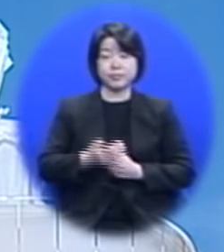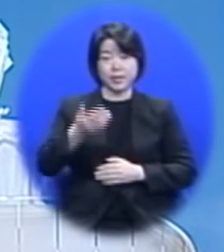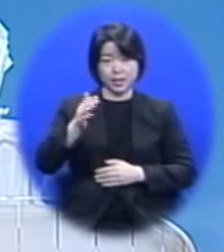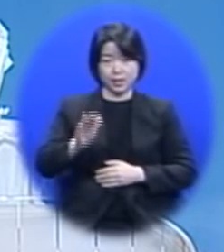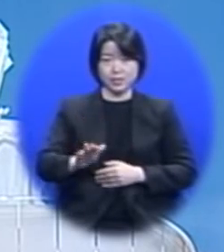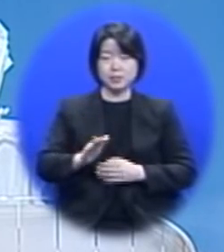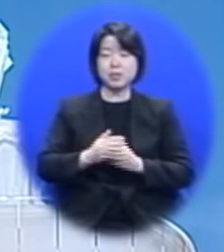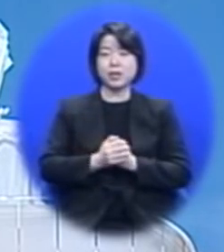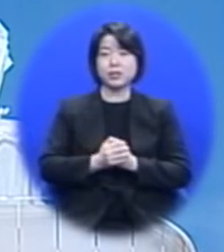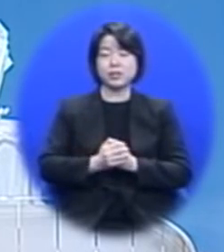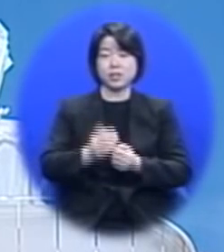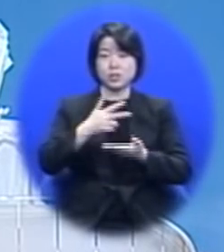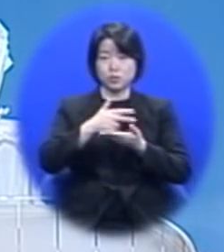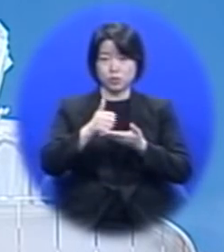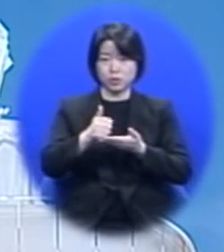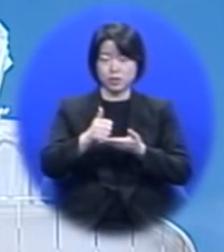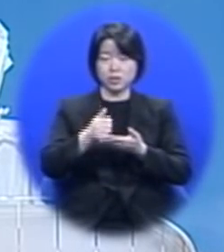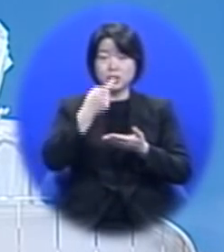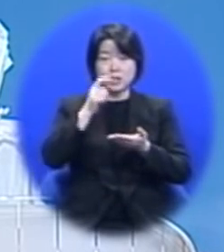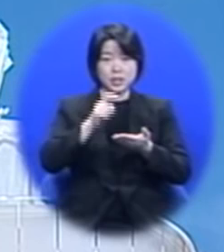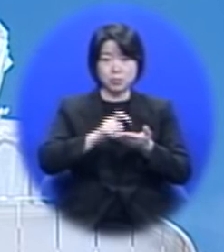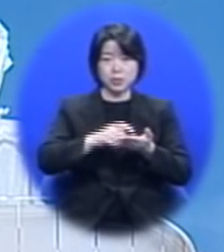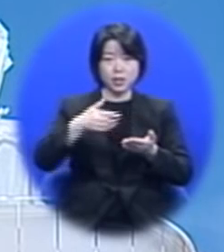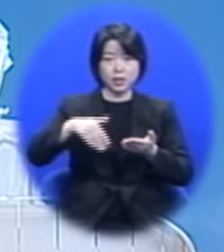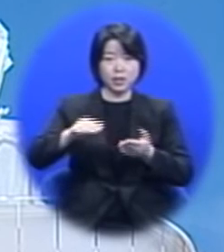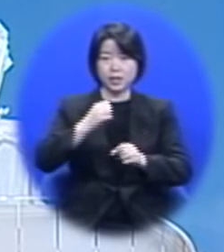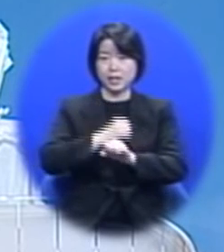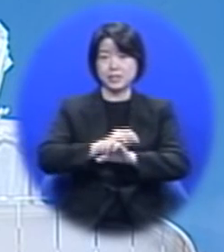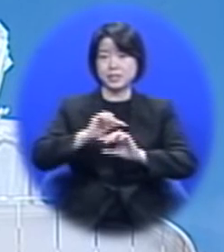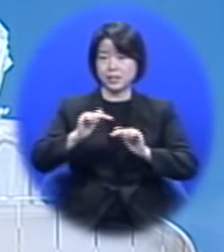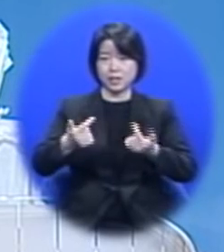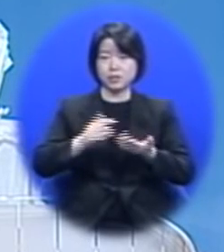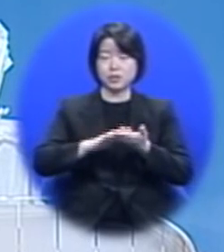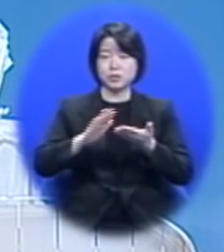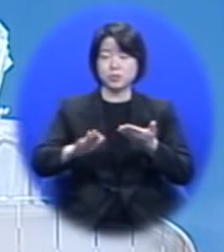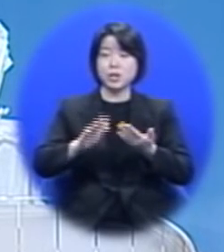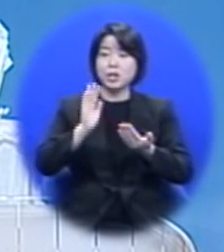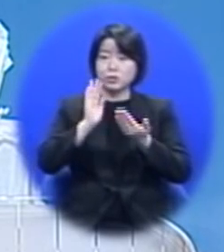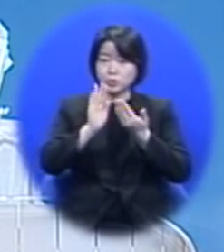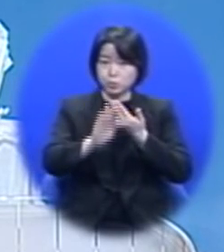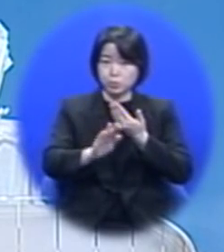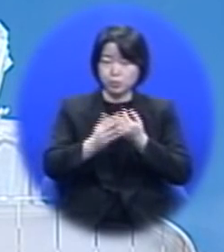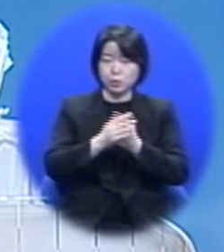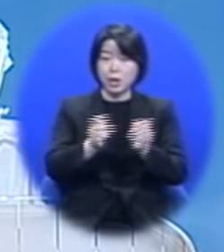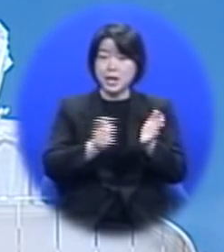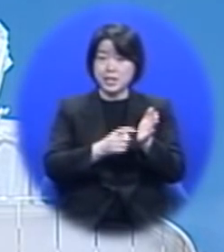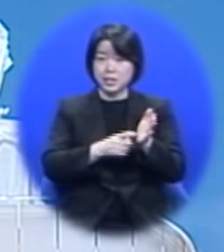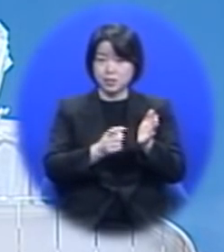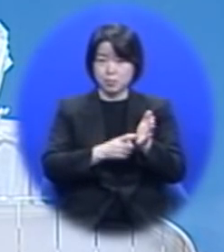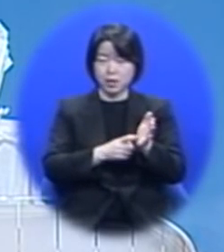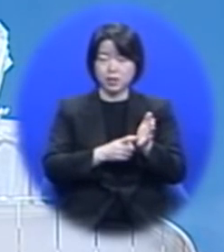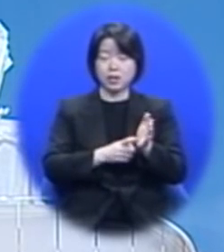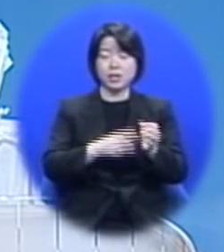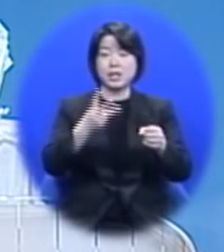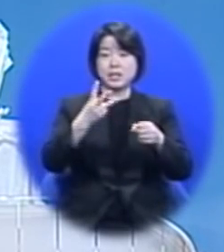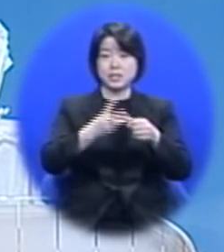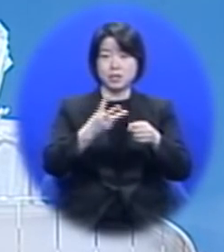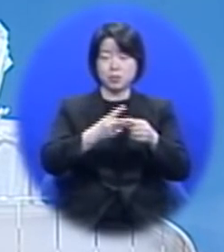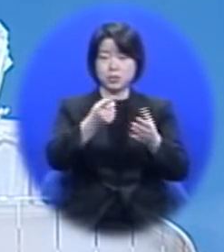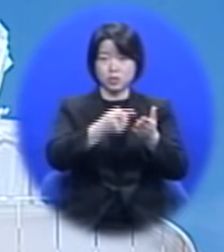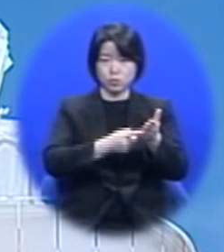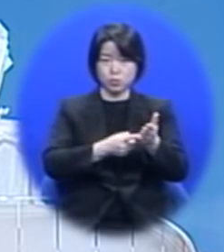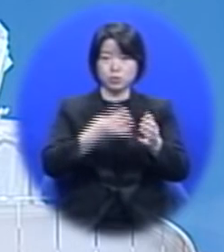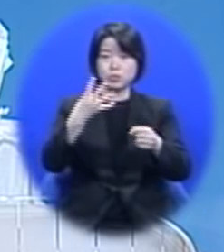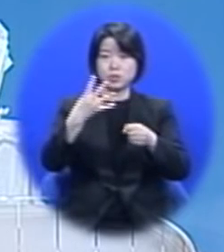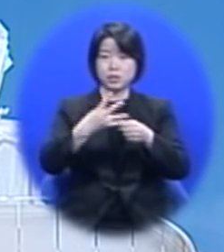하지만 주님께서는 쉽게 가게 하지 않으셨습니다. 그 뒤로도 위급하게 세 번째 수술과 네